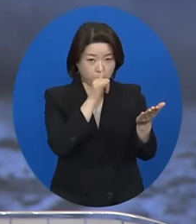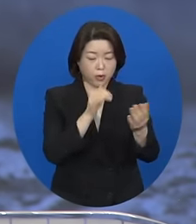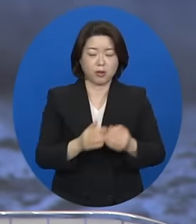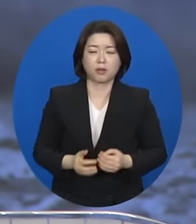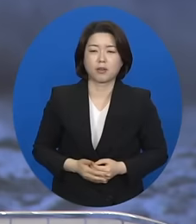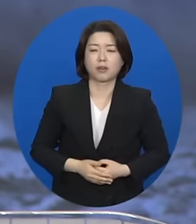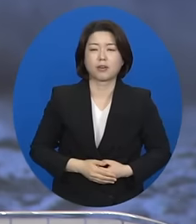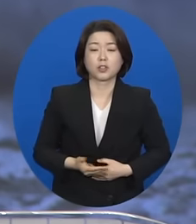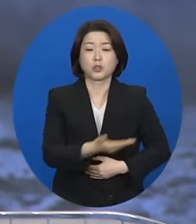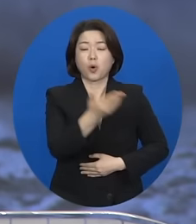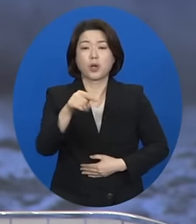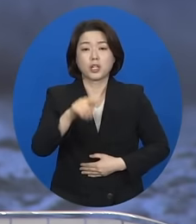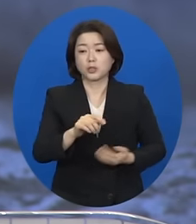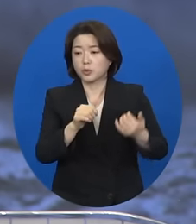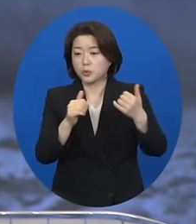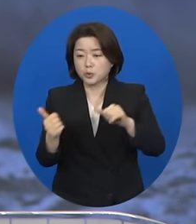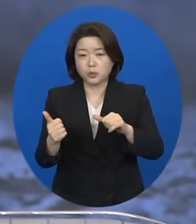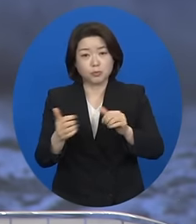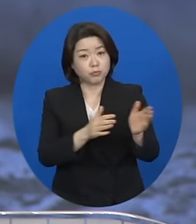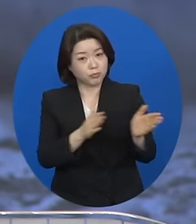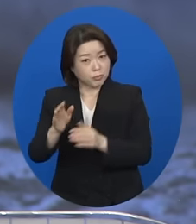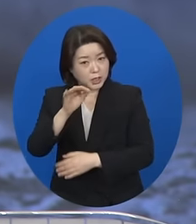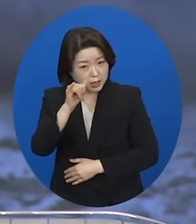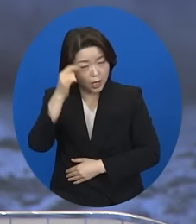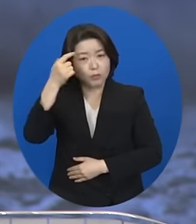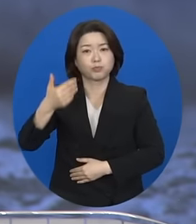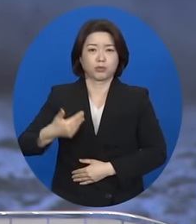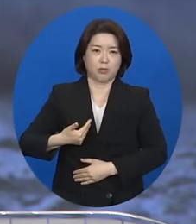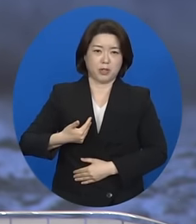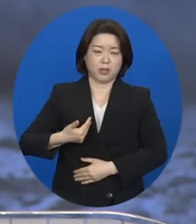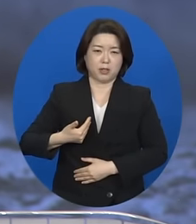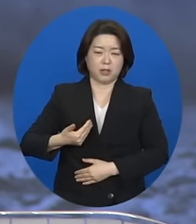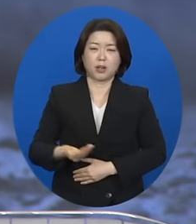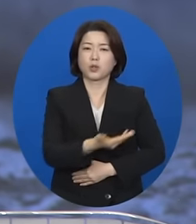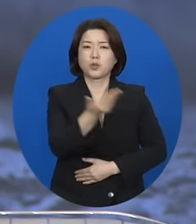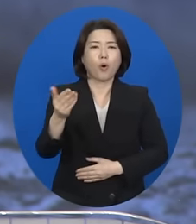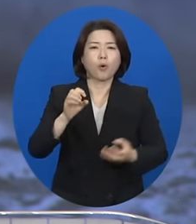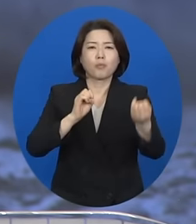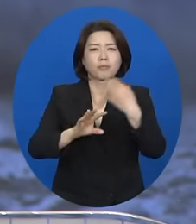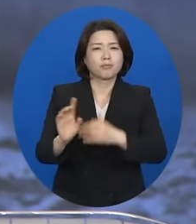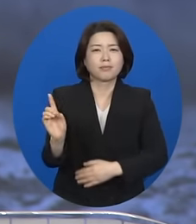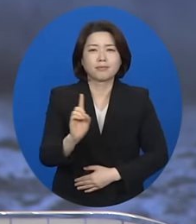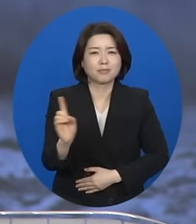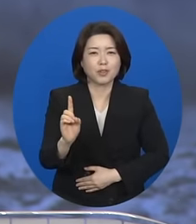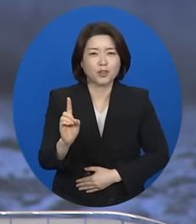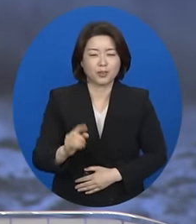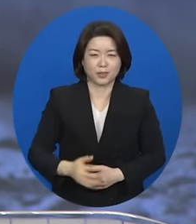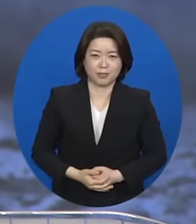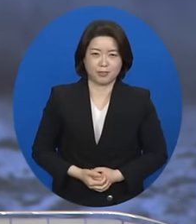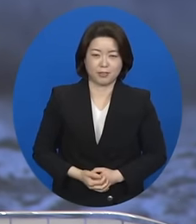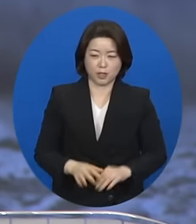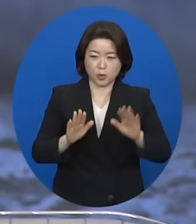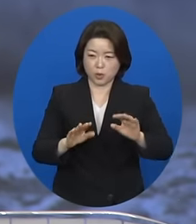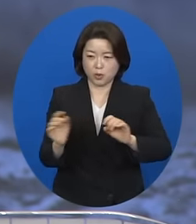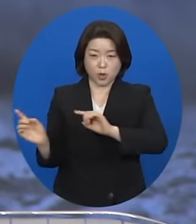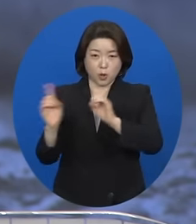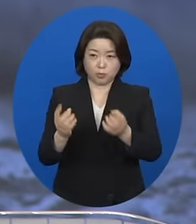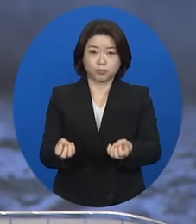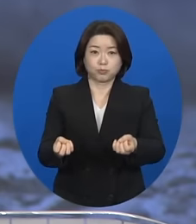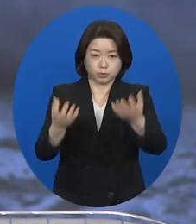죽음을 준비하냐고 주님께서 으실 때 여러분 어떻게 대답하시겠습니까 늘 부활절을